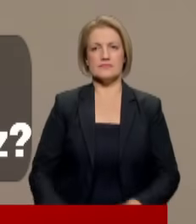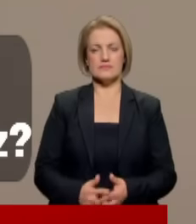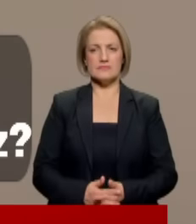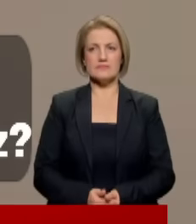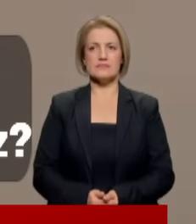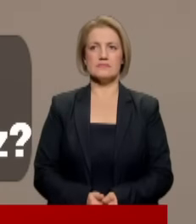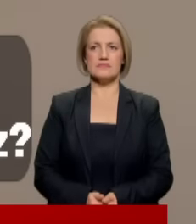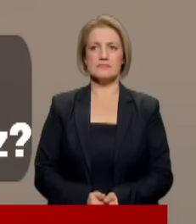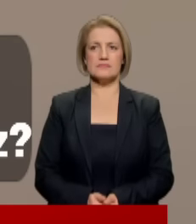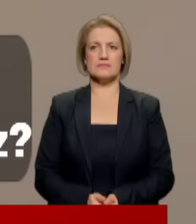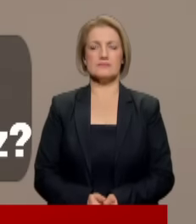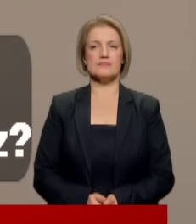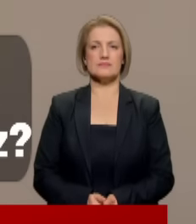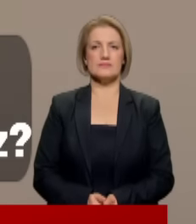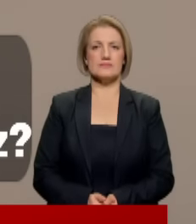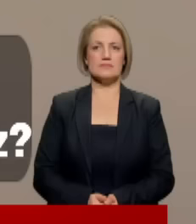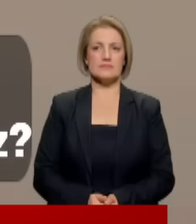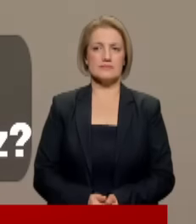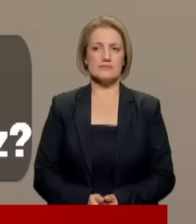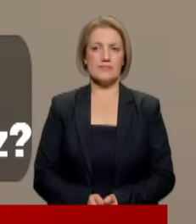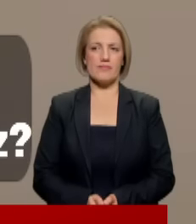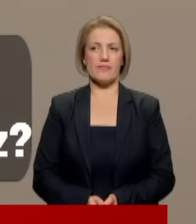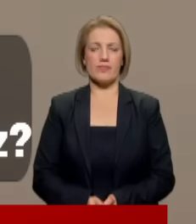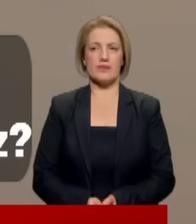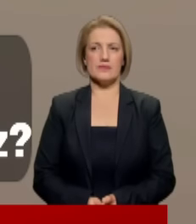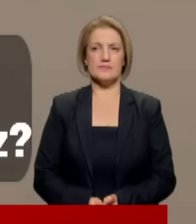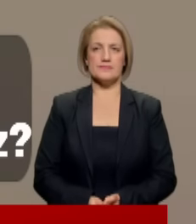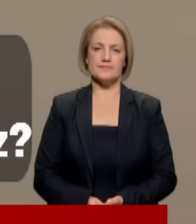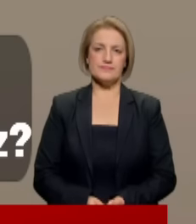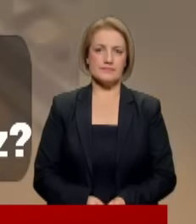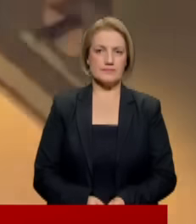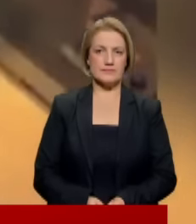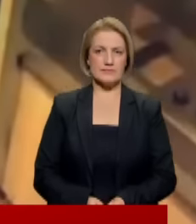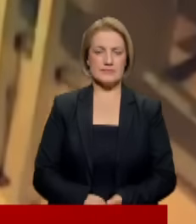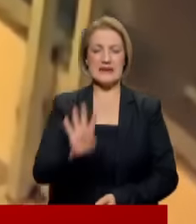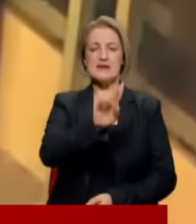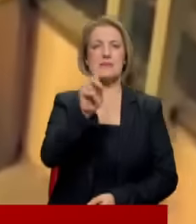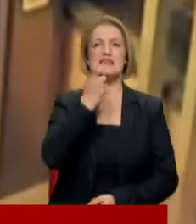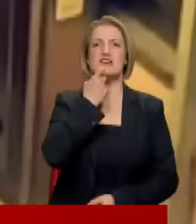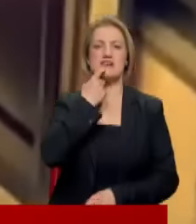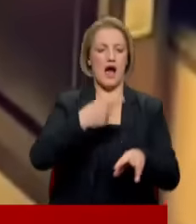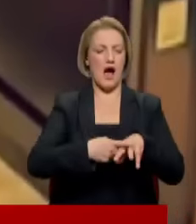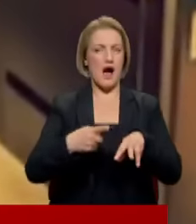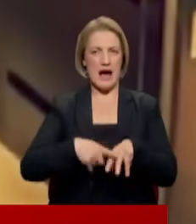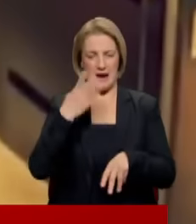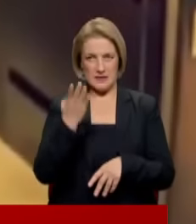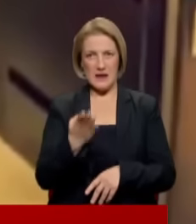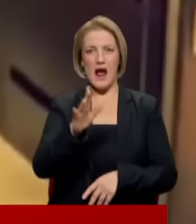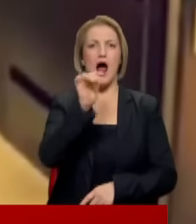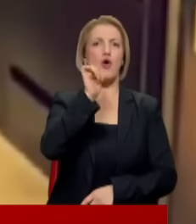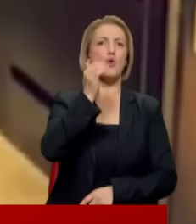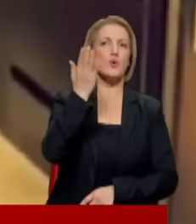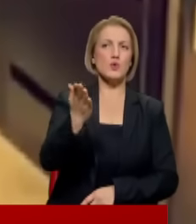ve ayağından Lütfen acil ekiple ambulans yönlendirir misiniz 1 yaşındaki Aa iddiaya göre